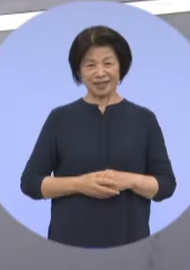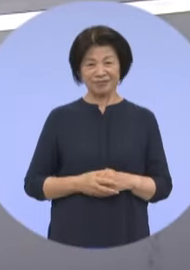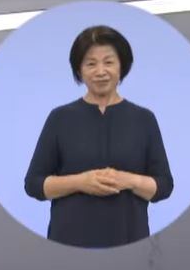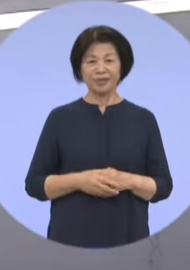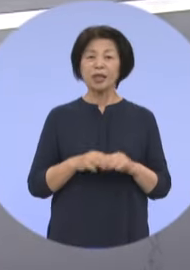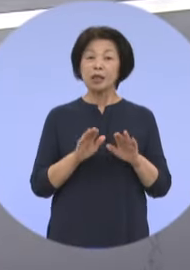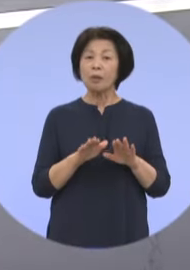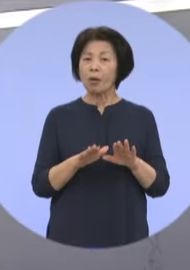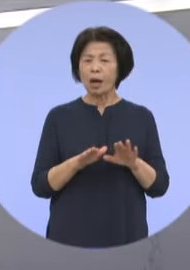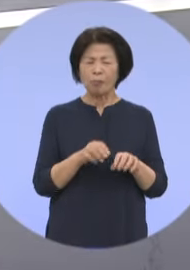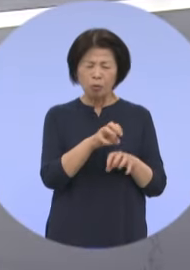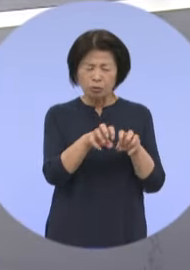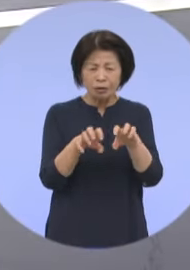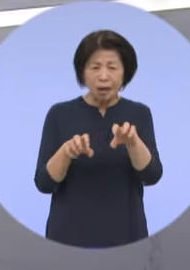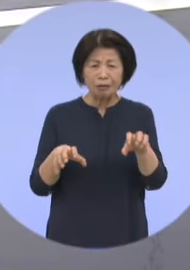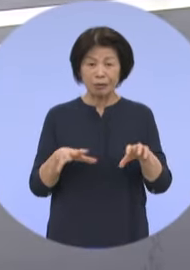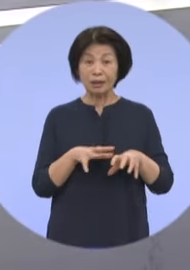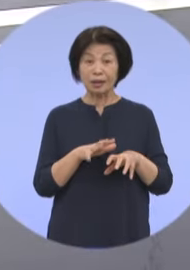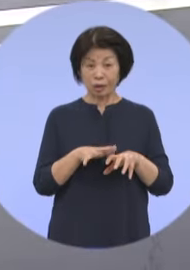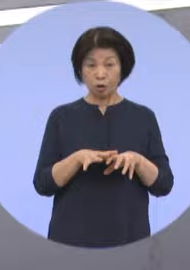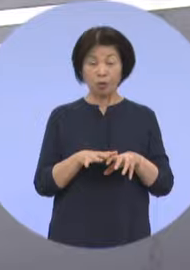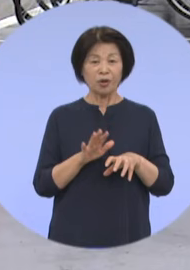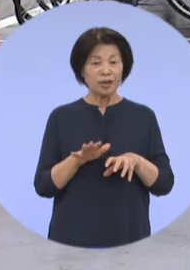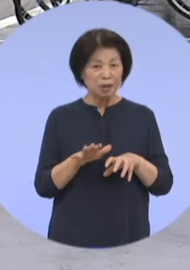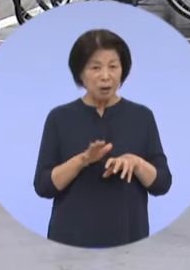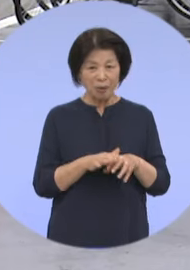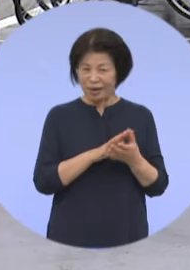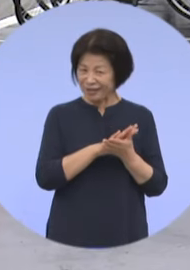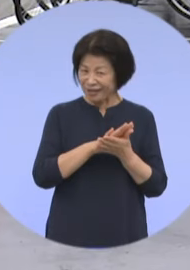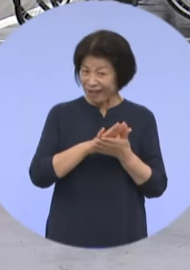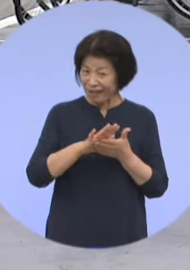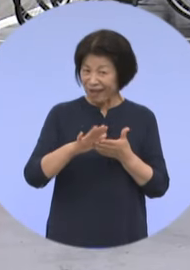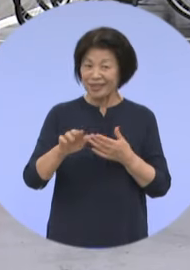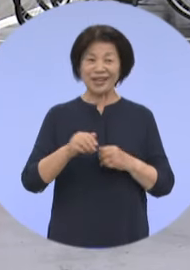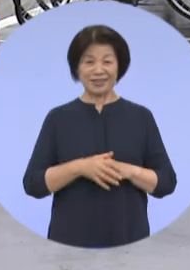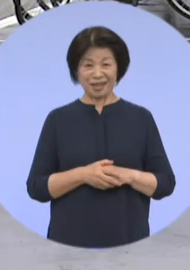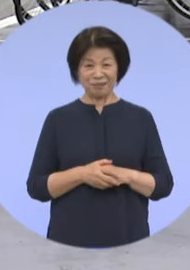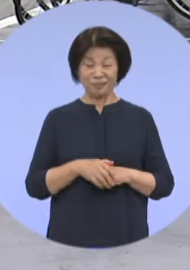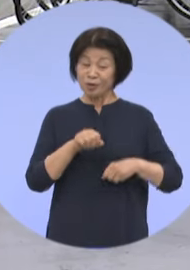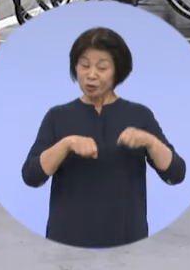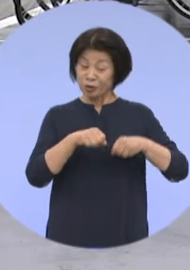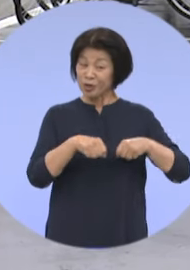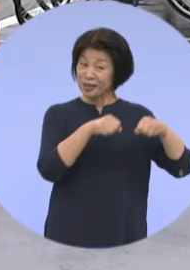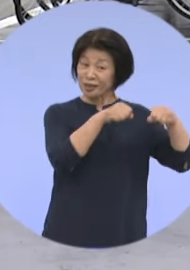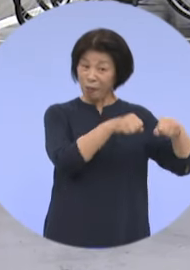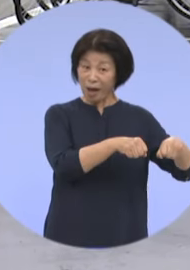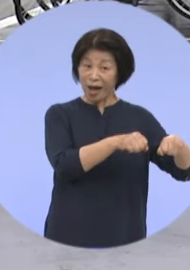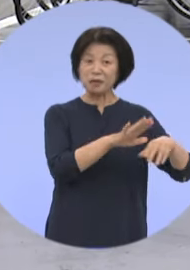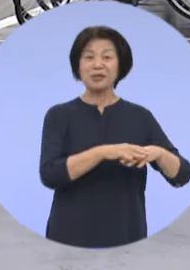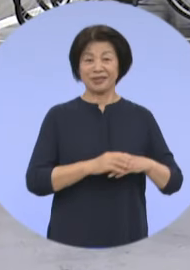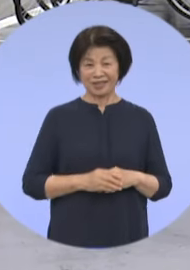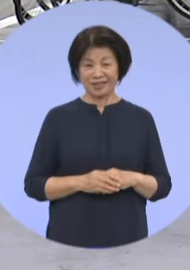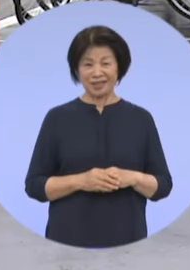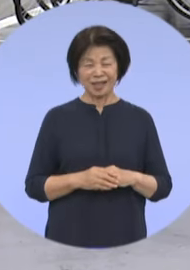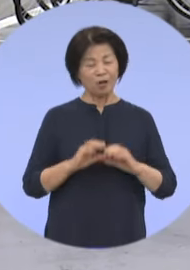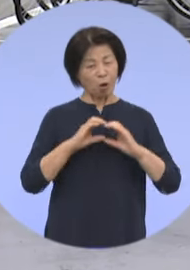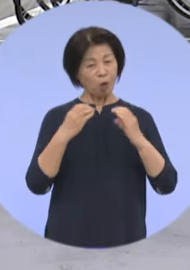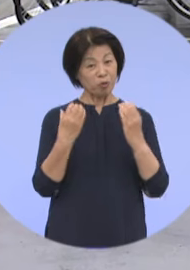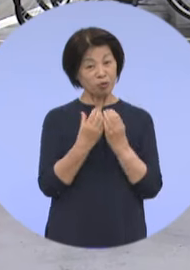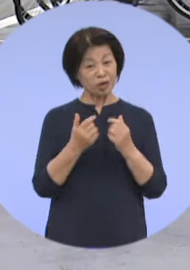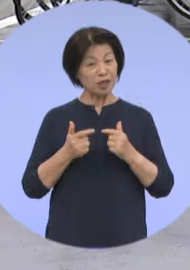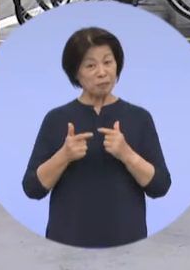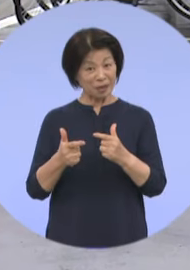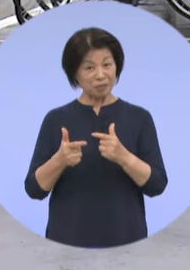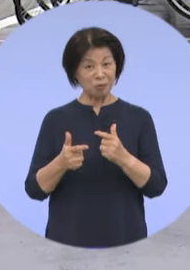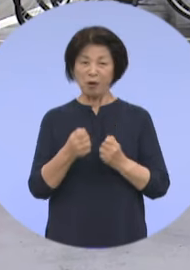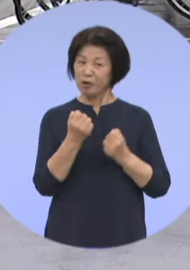舗装がされておらず雑然とした雰囲気がありましたがアスファルト舗装を行い長森南地区のコミュニティバス南バス